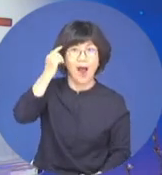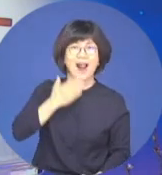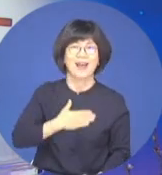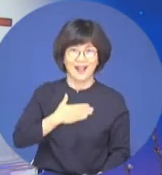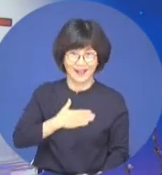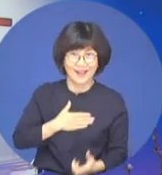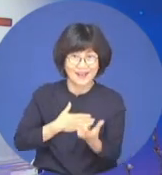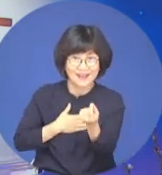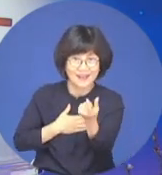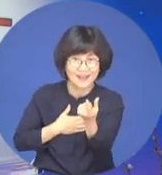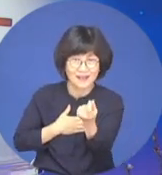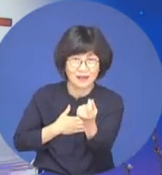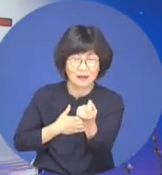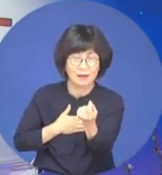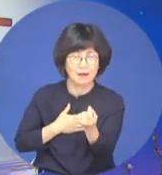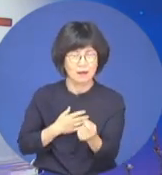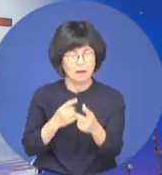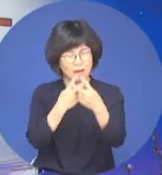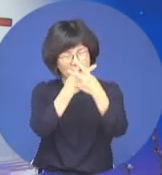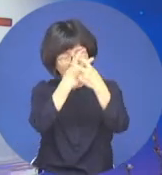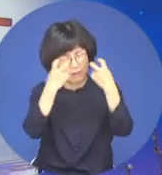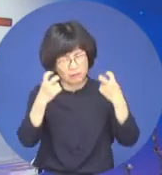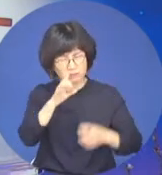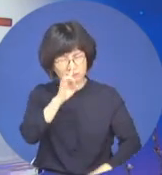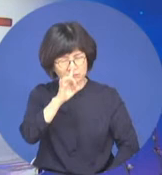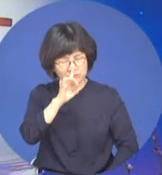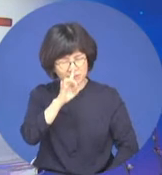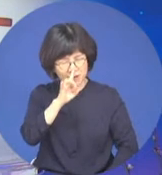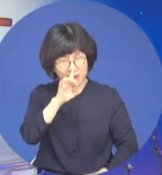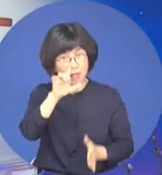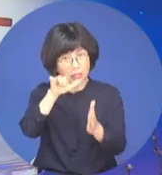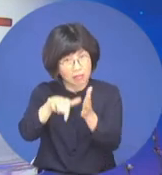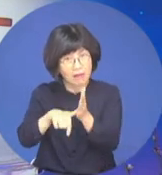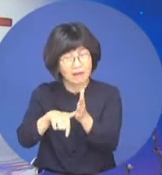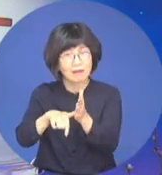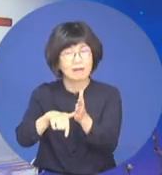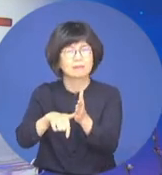없는 상황에서도 잠을